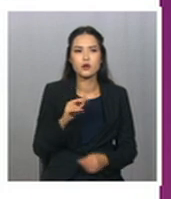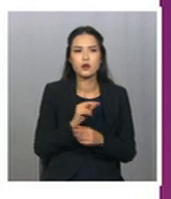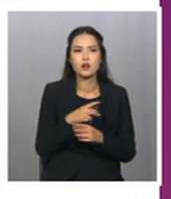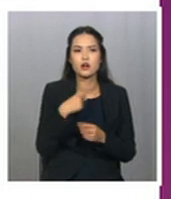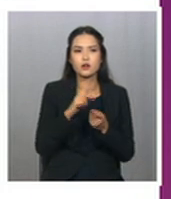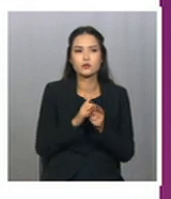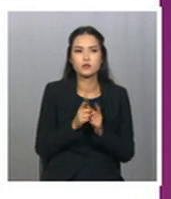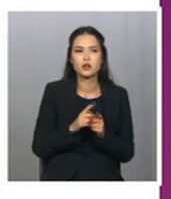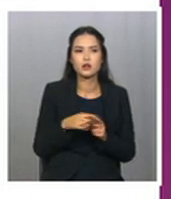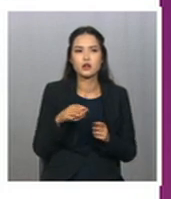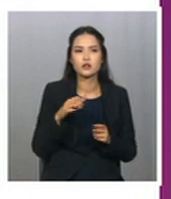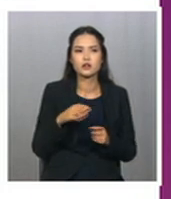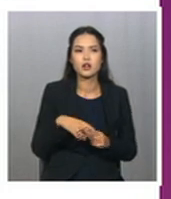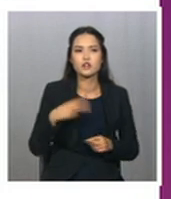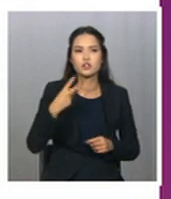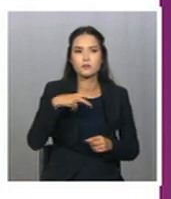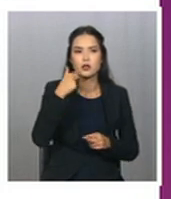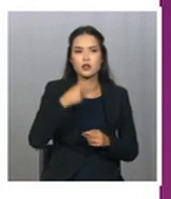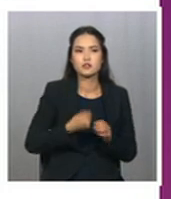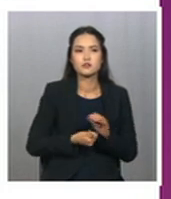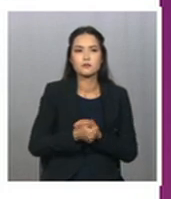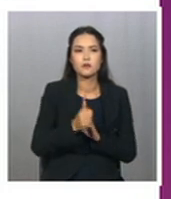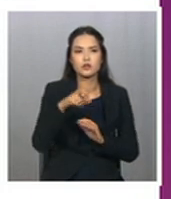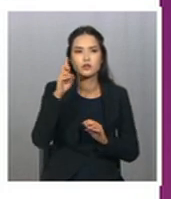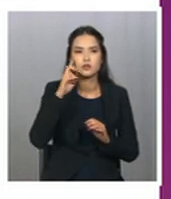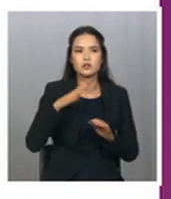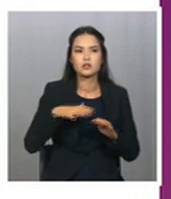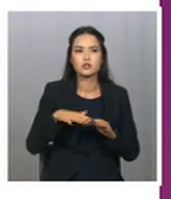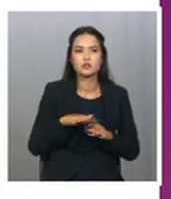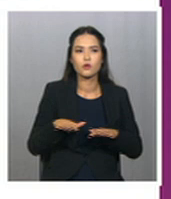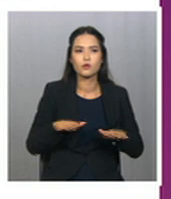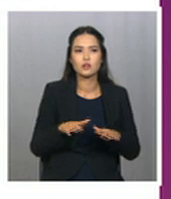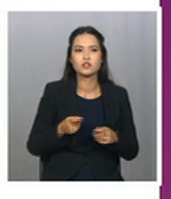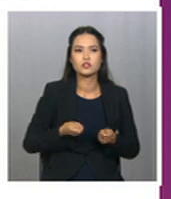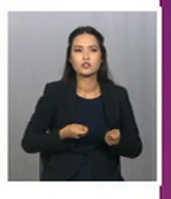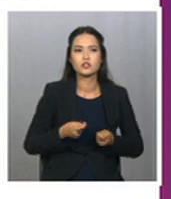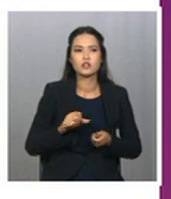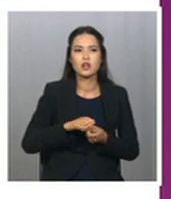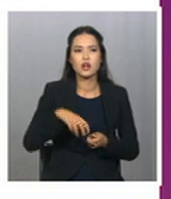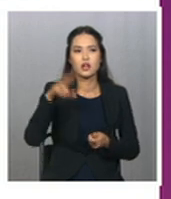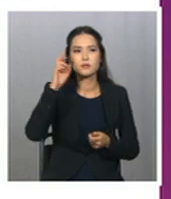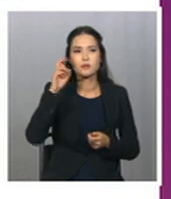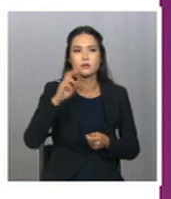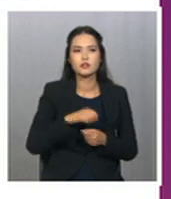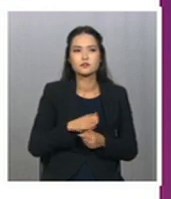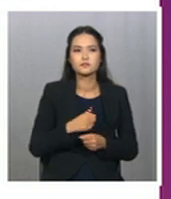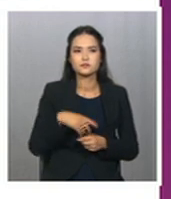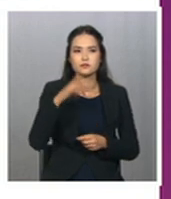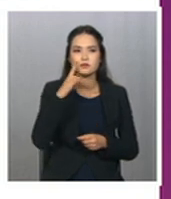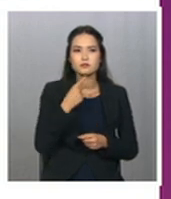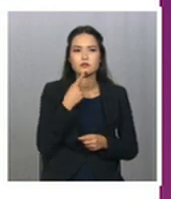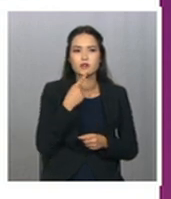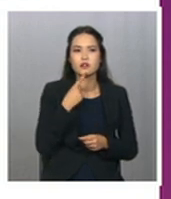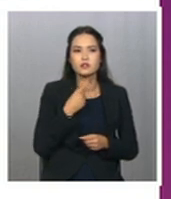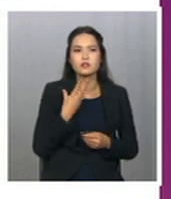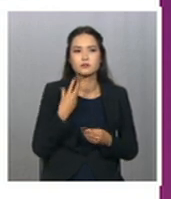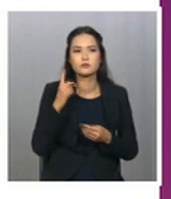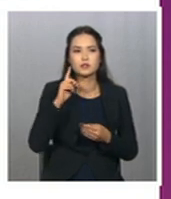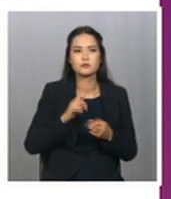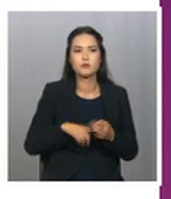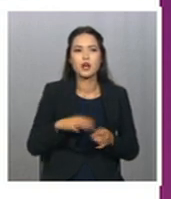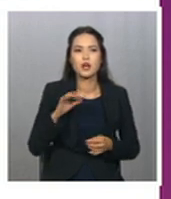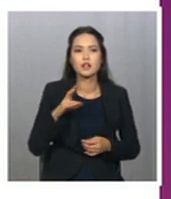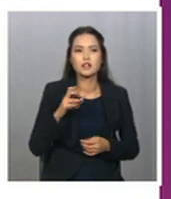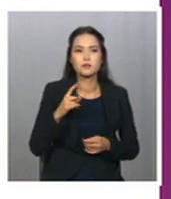20-шы ғасырдың басындағы ұлт азаттық қозғалыстың жетекшілерінің бірі, мемлекет қайраткері, қазақ тіл білімі мен